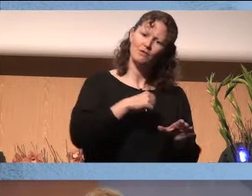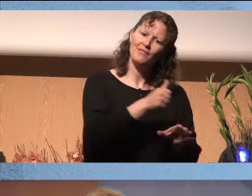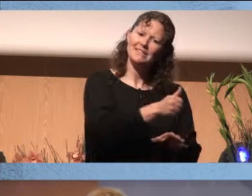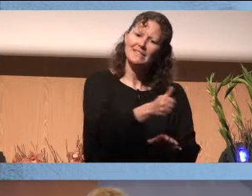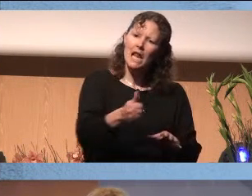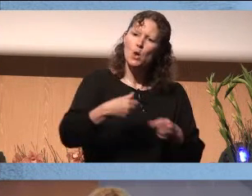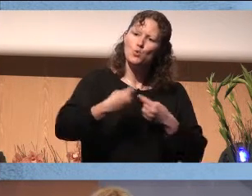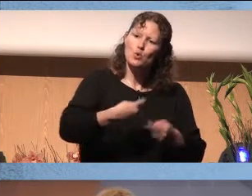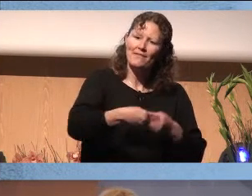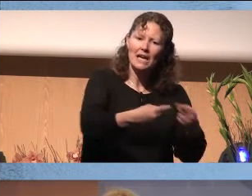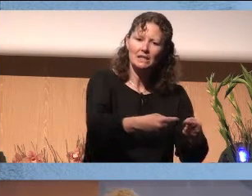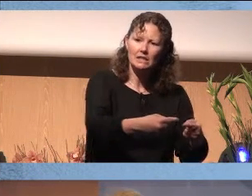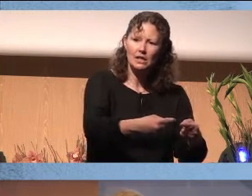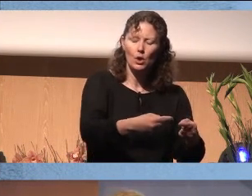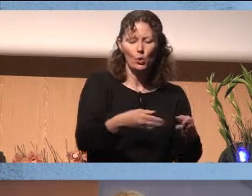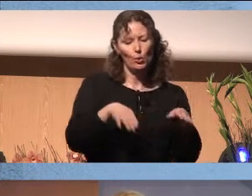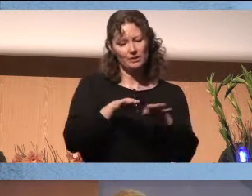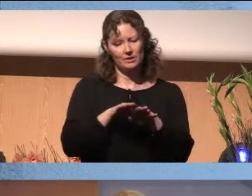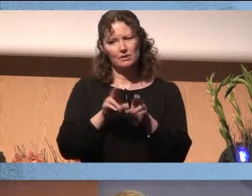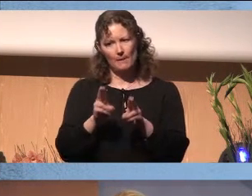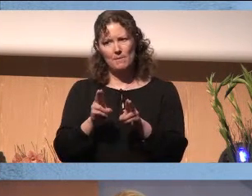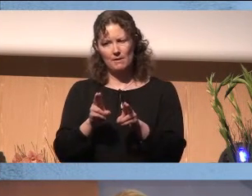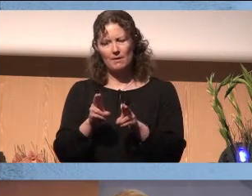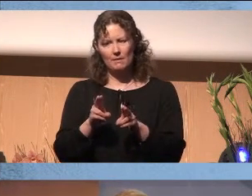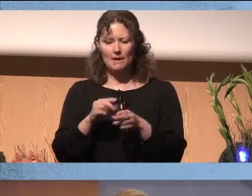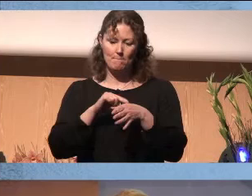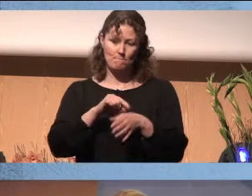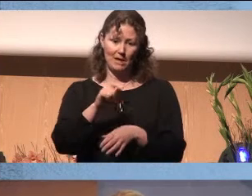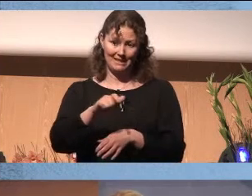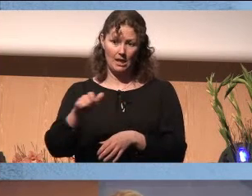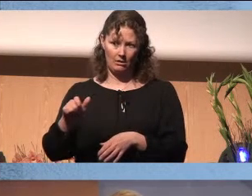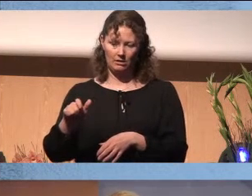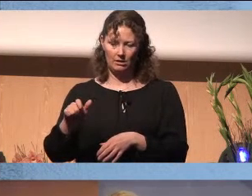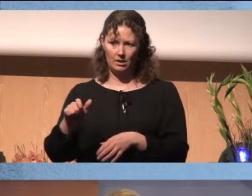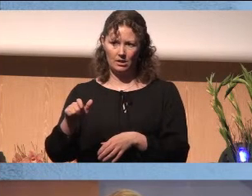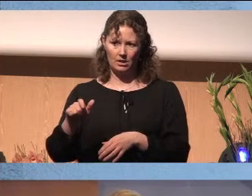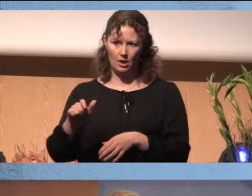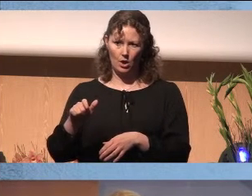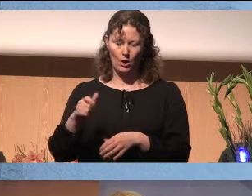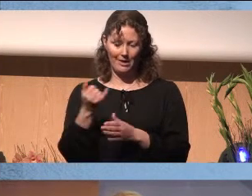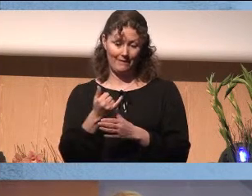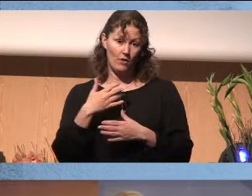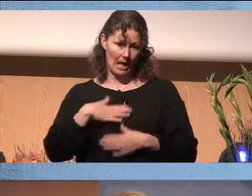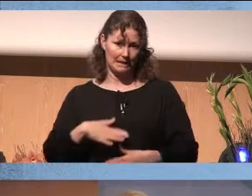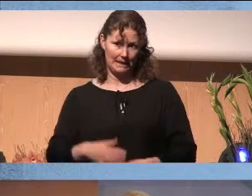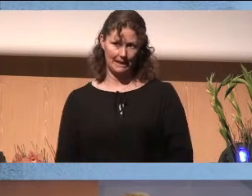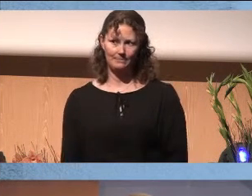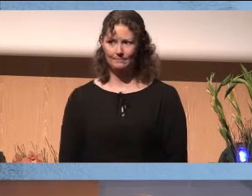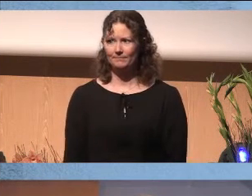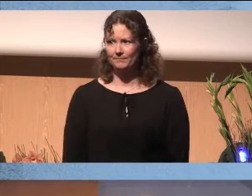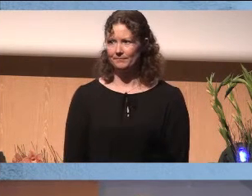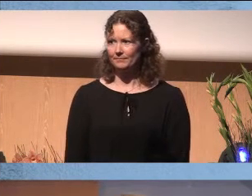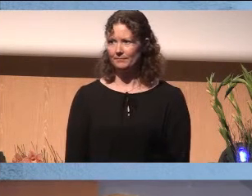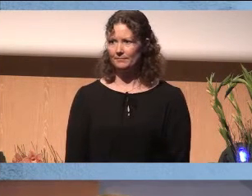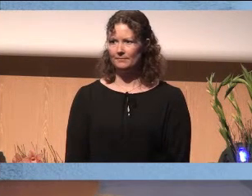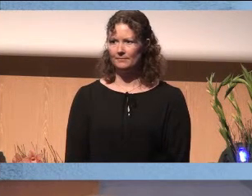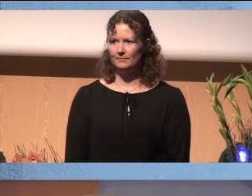selv underveis. Og tilsvarende det med pasienter og med innenfor helse.